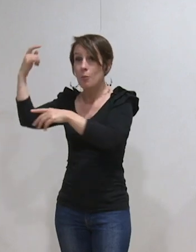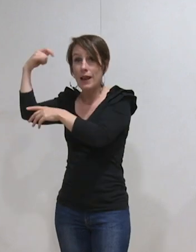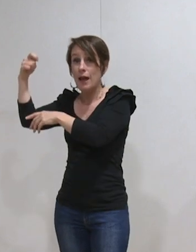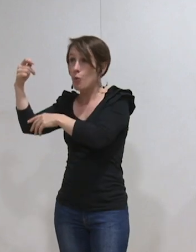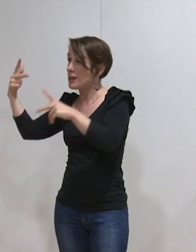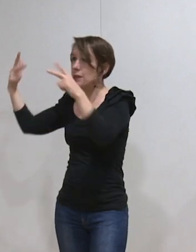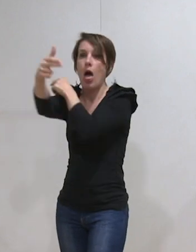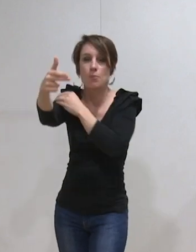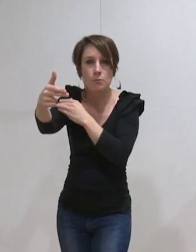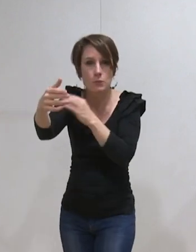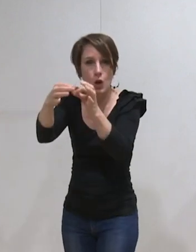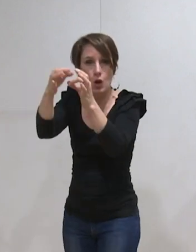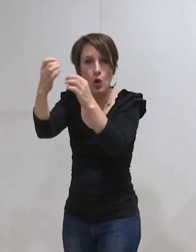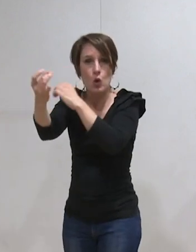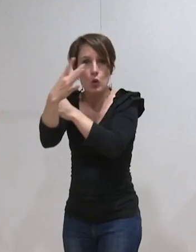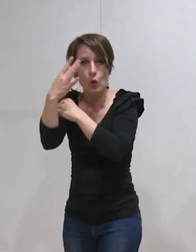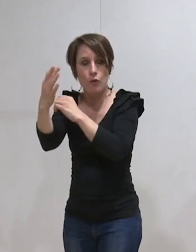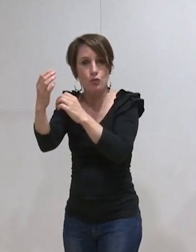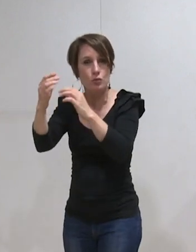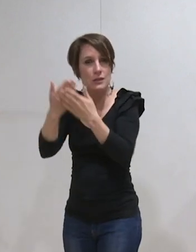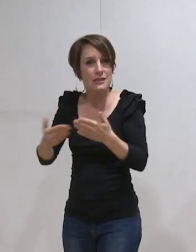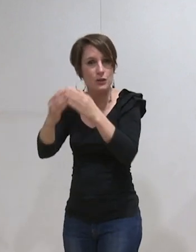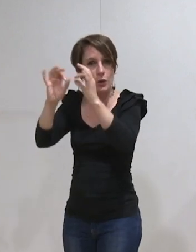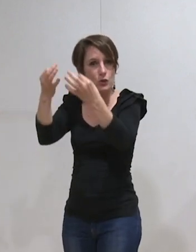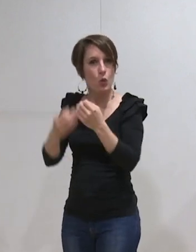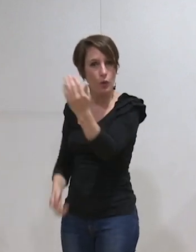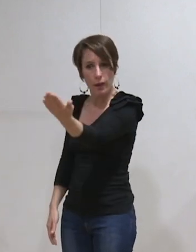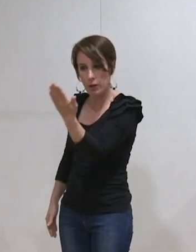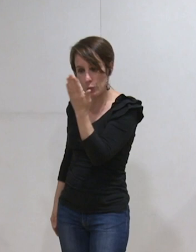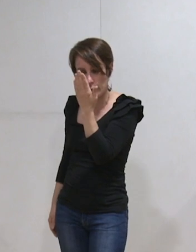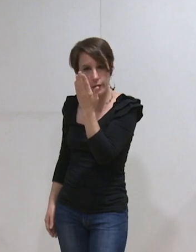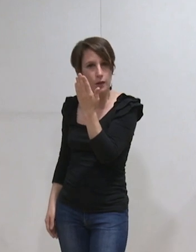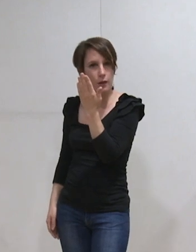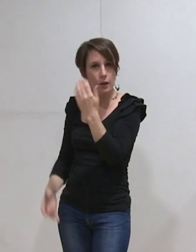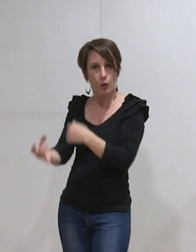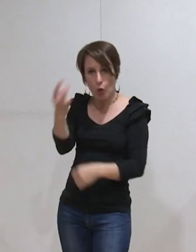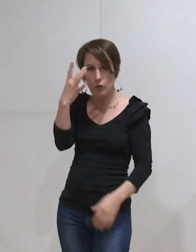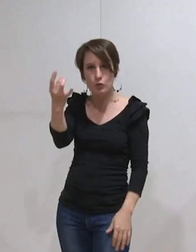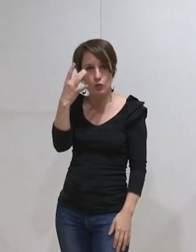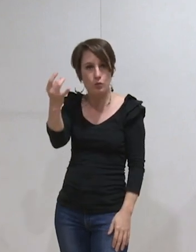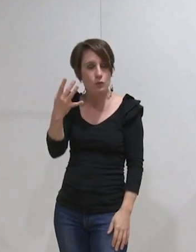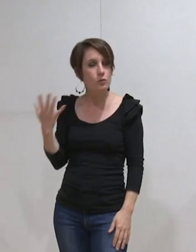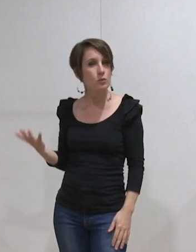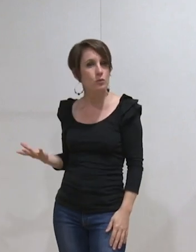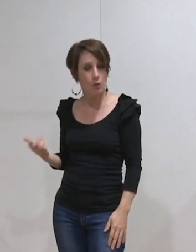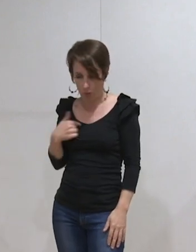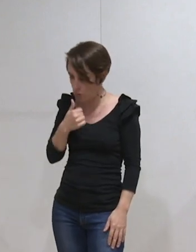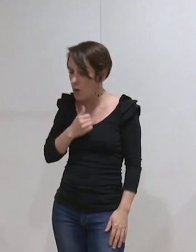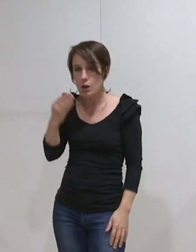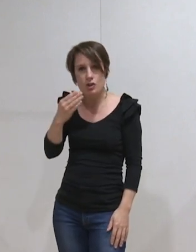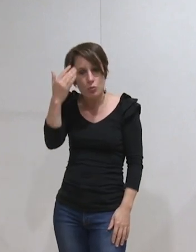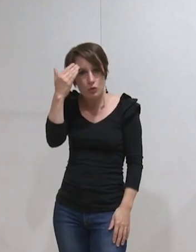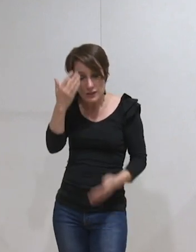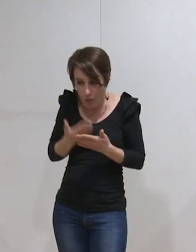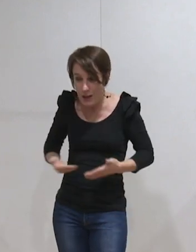transmettre une situation comptable d'alpexo pour connaître la situation financière exacte de cette société au